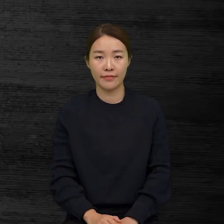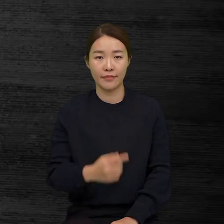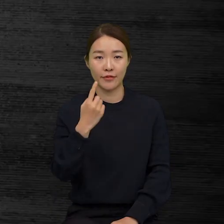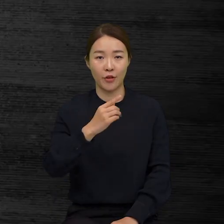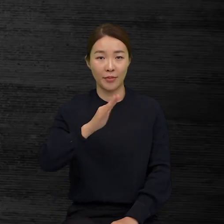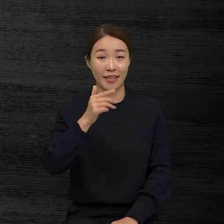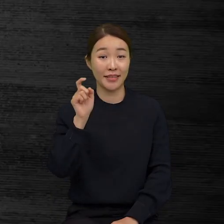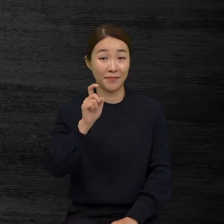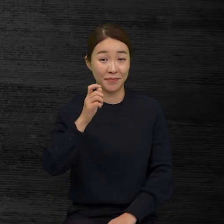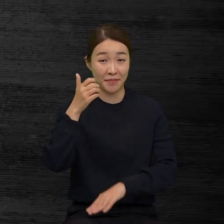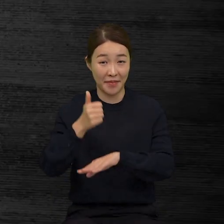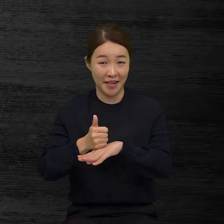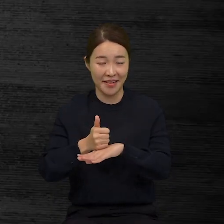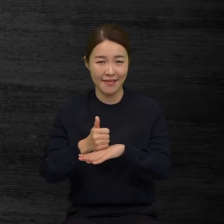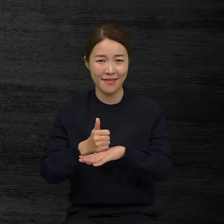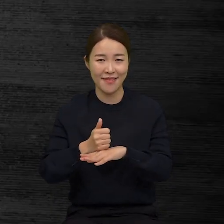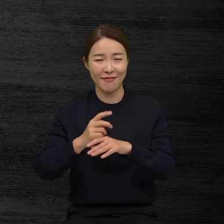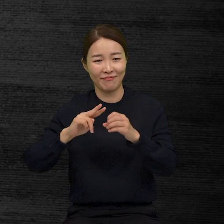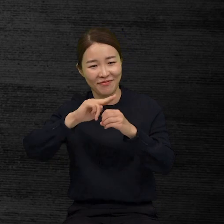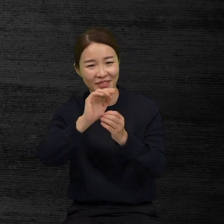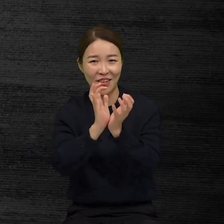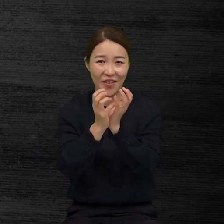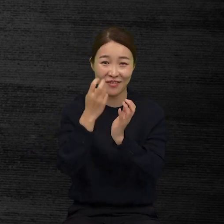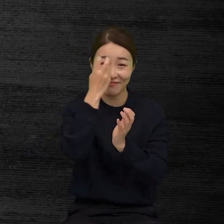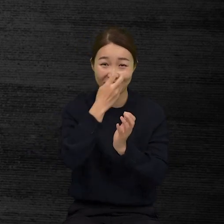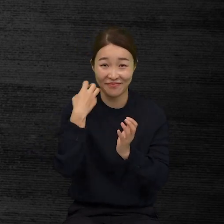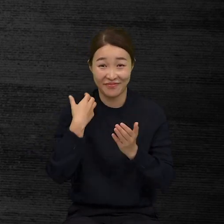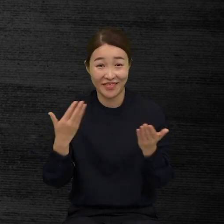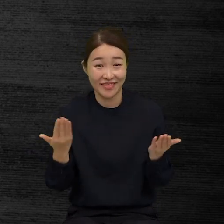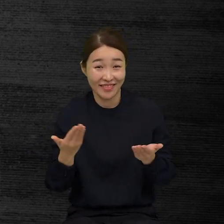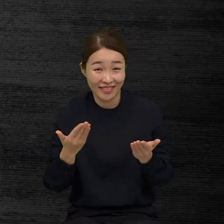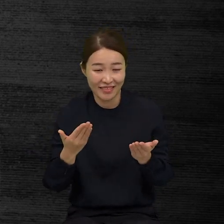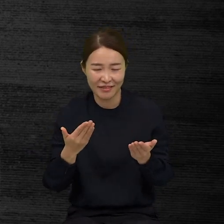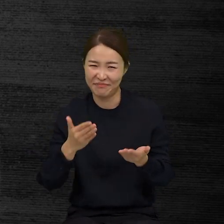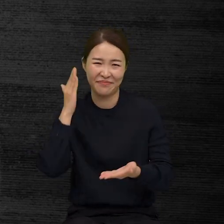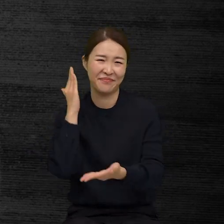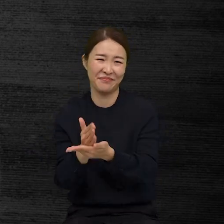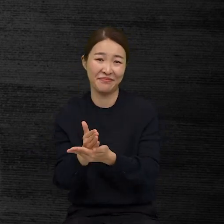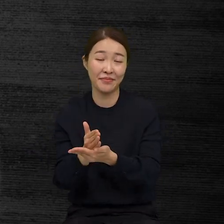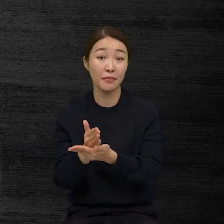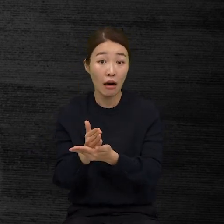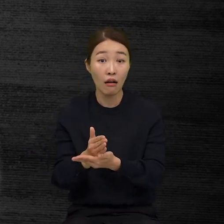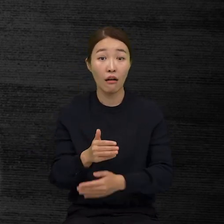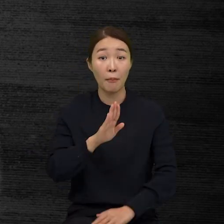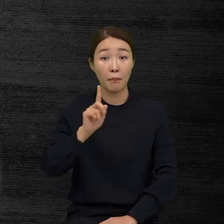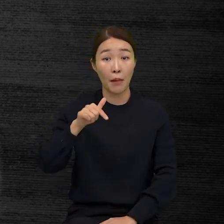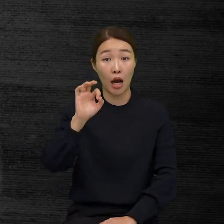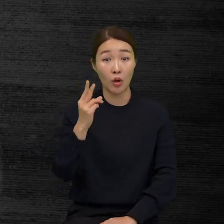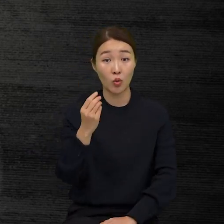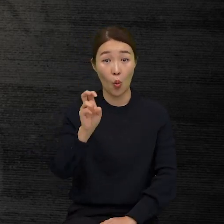(1910년) 말 정원사 생활을 정리한 안재창은 박용만이 있는 링컨으로 향한다.